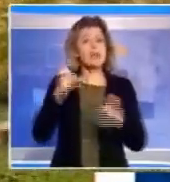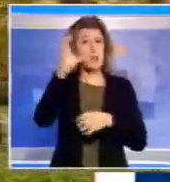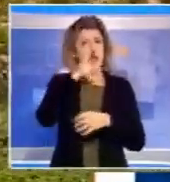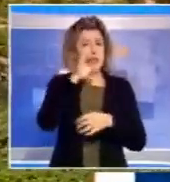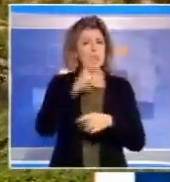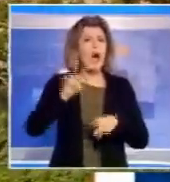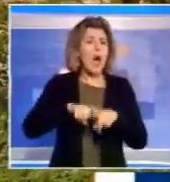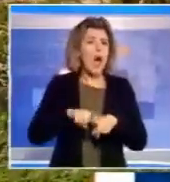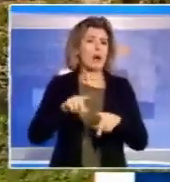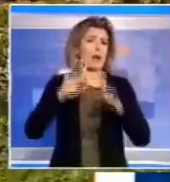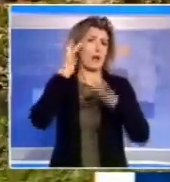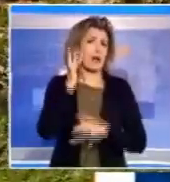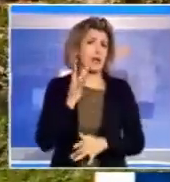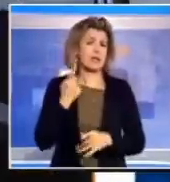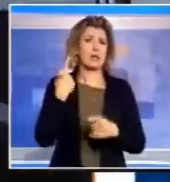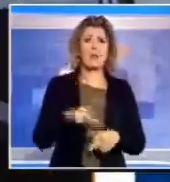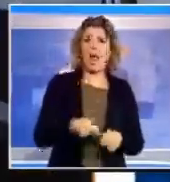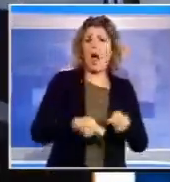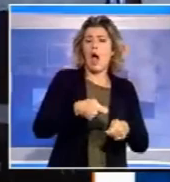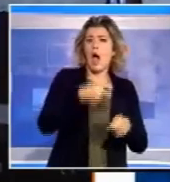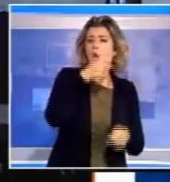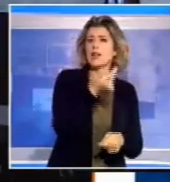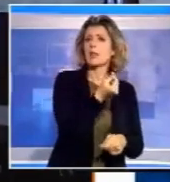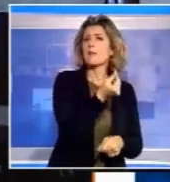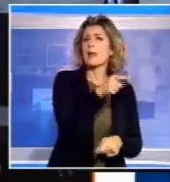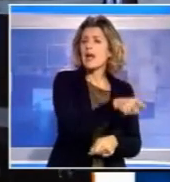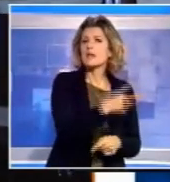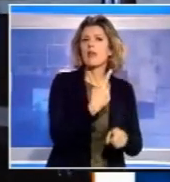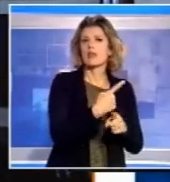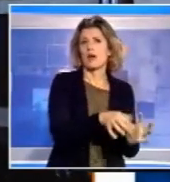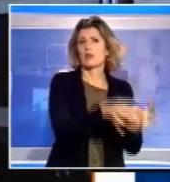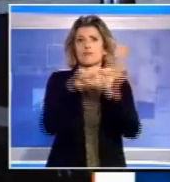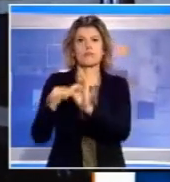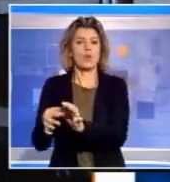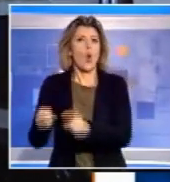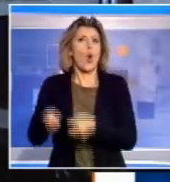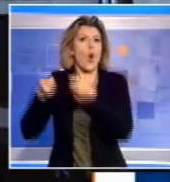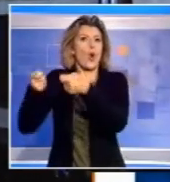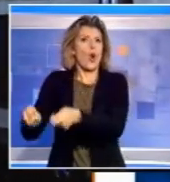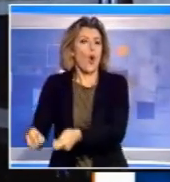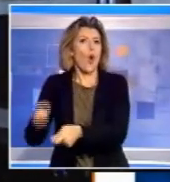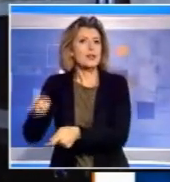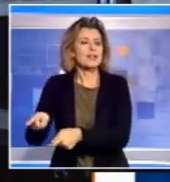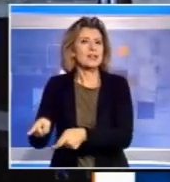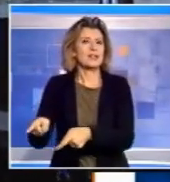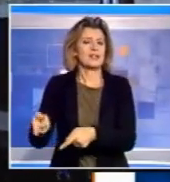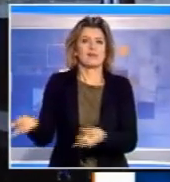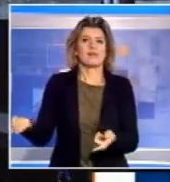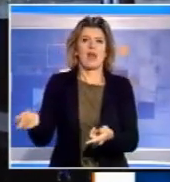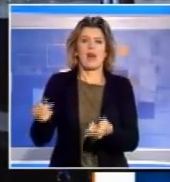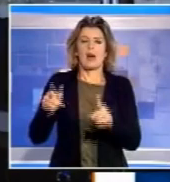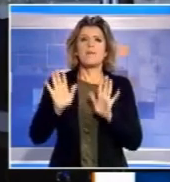aumenti e prospettive allarmanti aumentando i prezzi dovresti aumentare i costi dovresti aumentare i pasti però